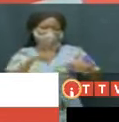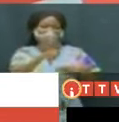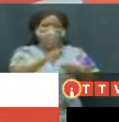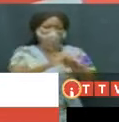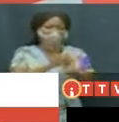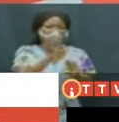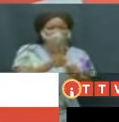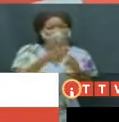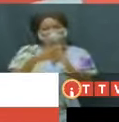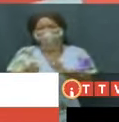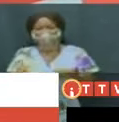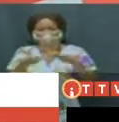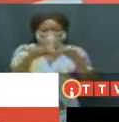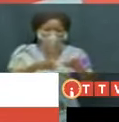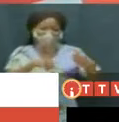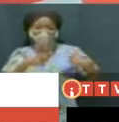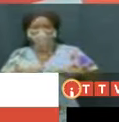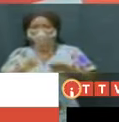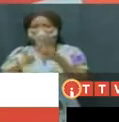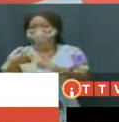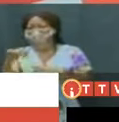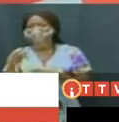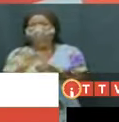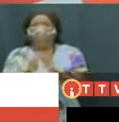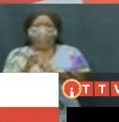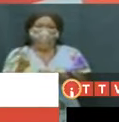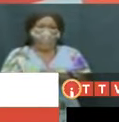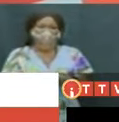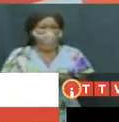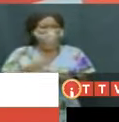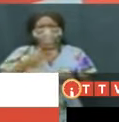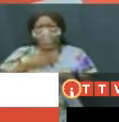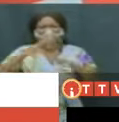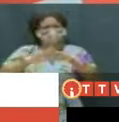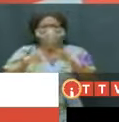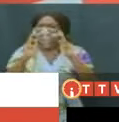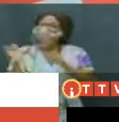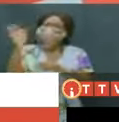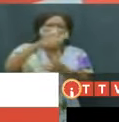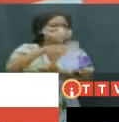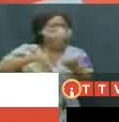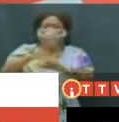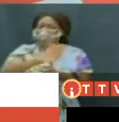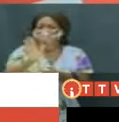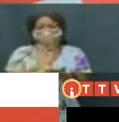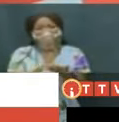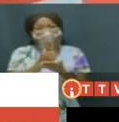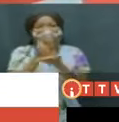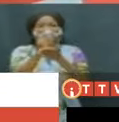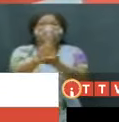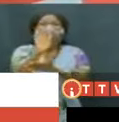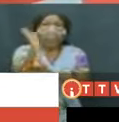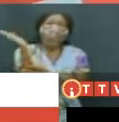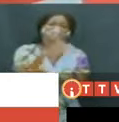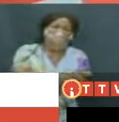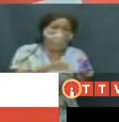obweresa chisokonezo pa nthawi imene yonena kuti thandizo lapezeka monga ndanena kuti kumayiko kwina ena kuchita kukonza kuti akapange